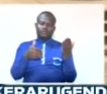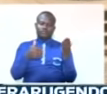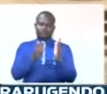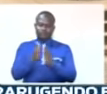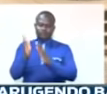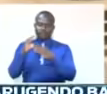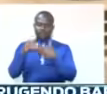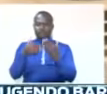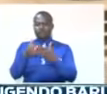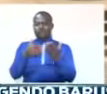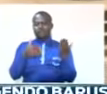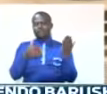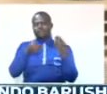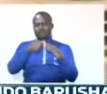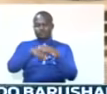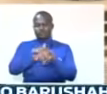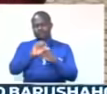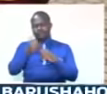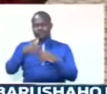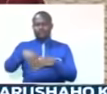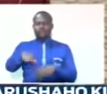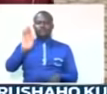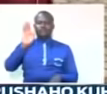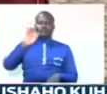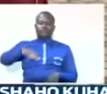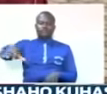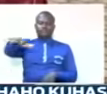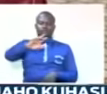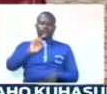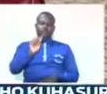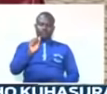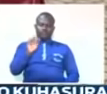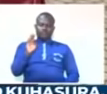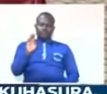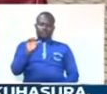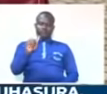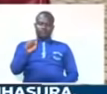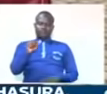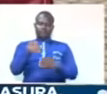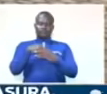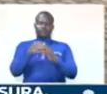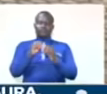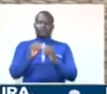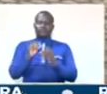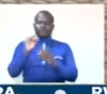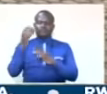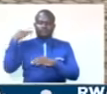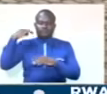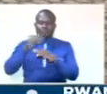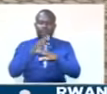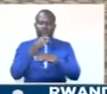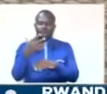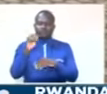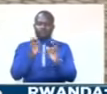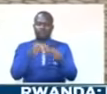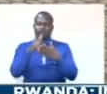bipimishije bakaba aribo binjira abandi bagasubirayo kuri katedrali ya Kabgayi hari abakorerabushake barenga 50 basanzwe basimburana mu